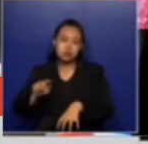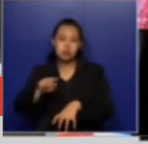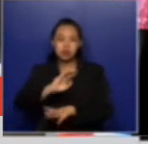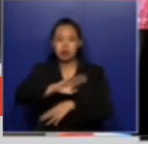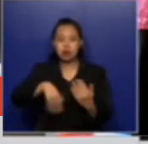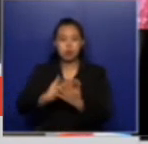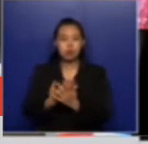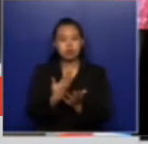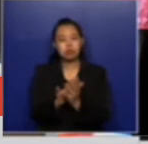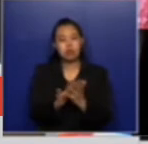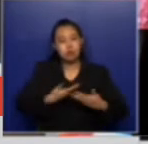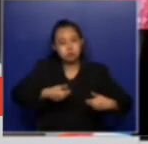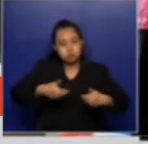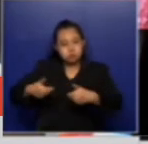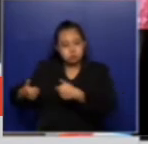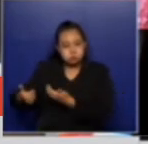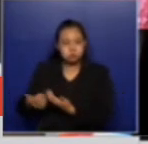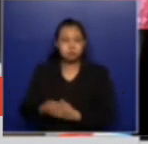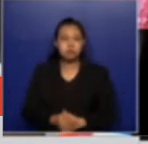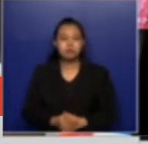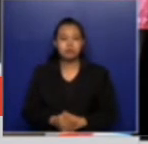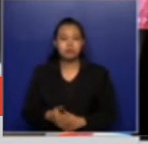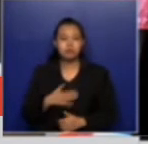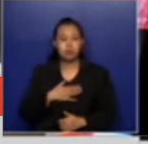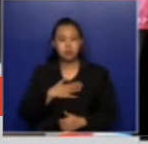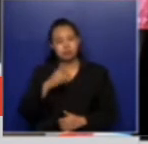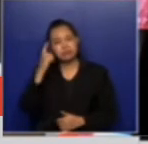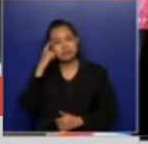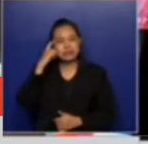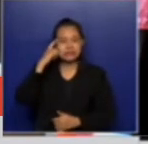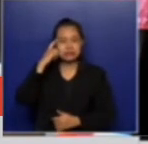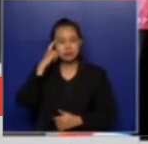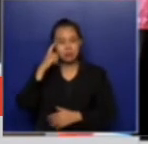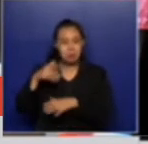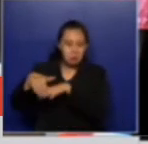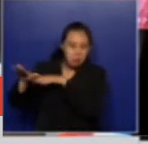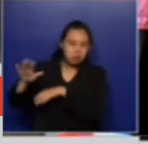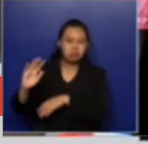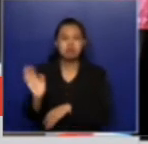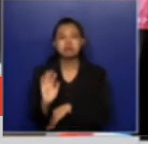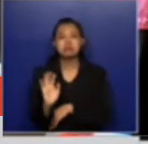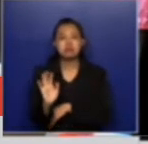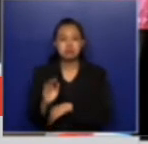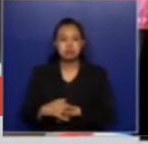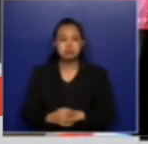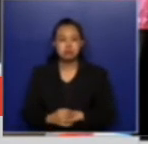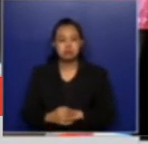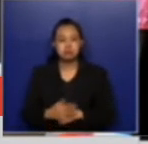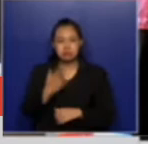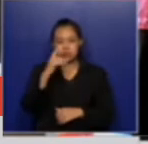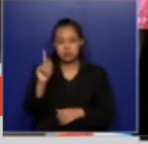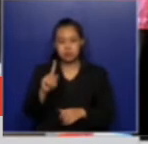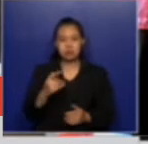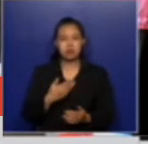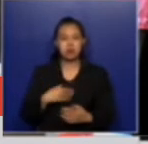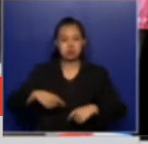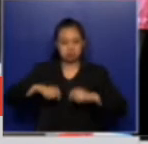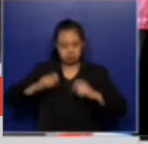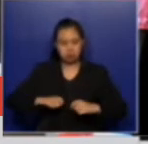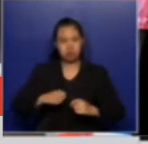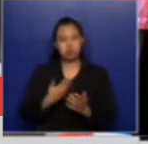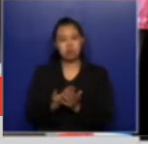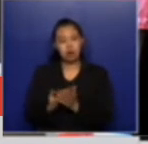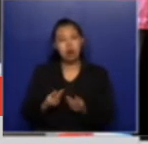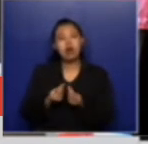ขอรับฉะนั้นผมไม่ได้คิดเกินเลยไปครับเพราะเราเป็นคนอนุมัติให้เงินไ